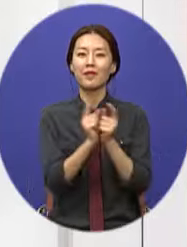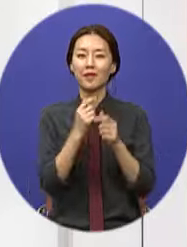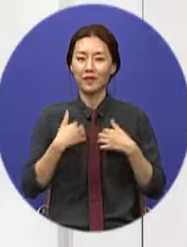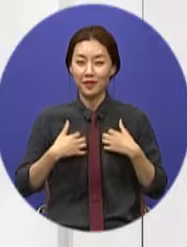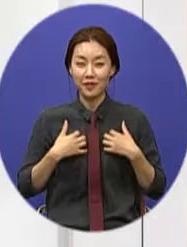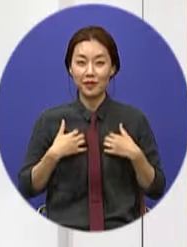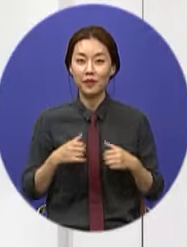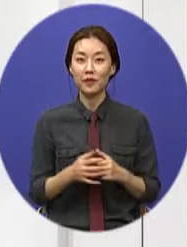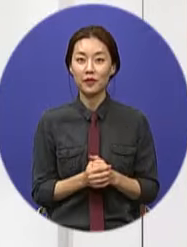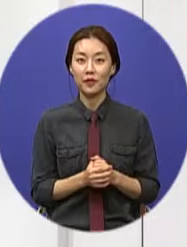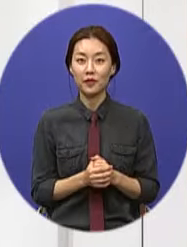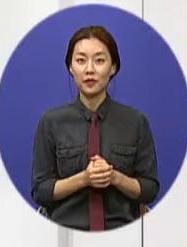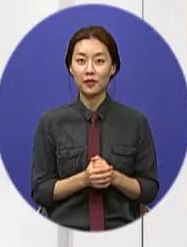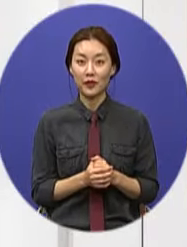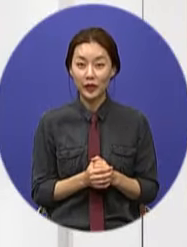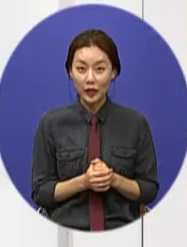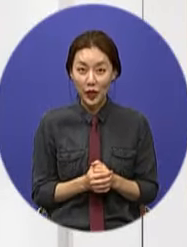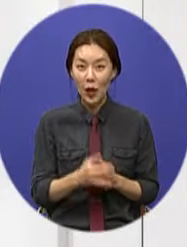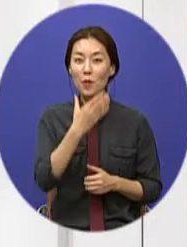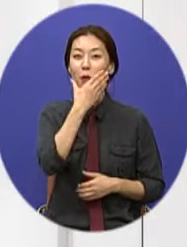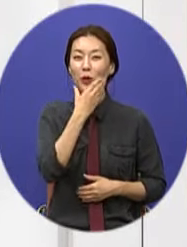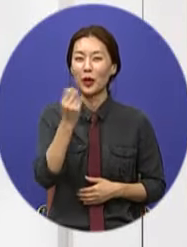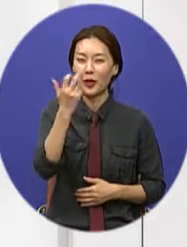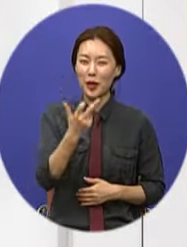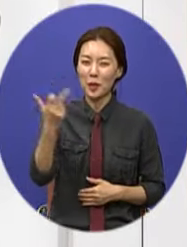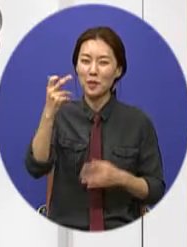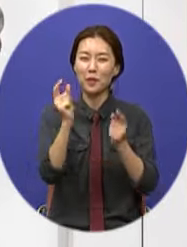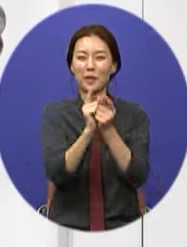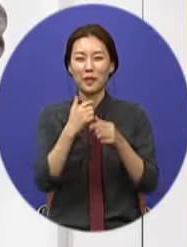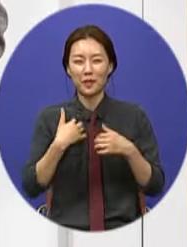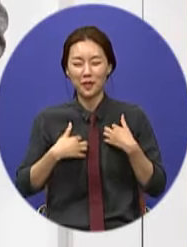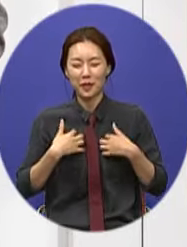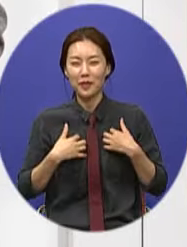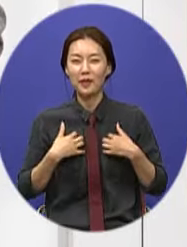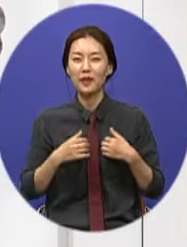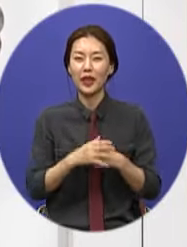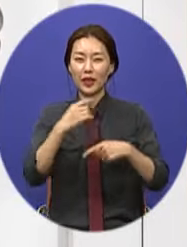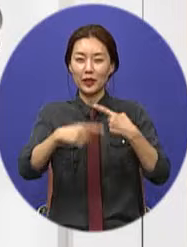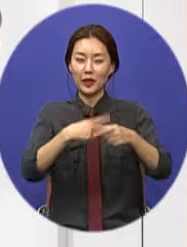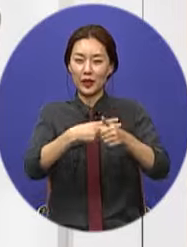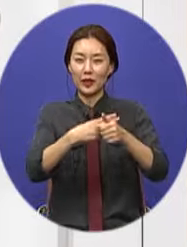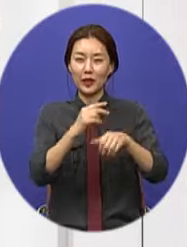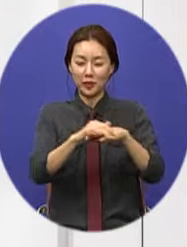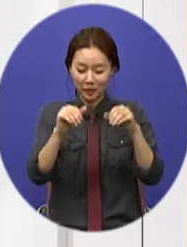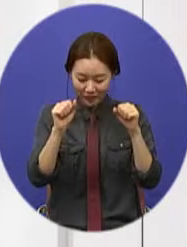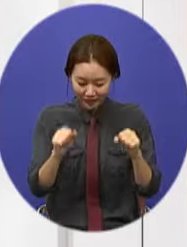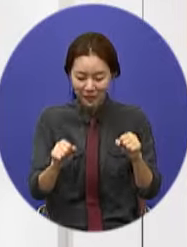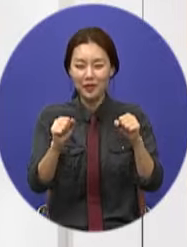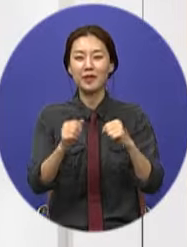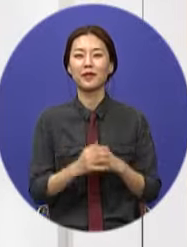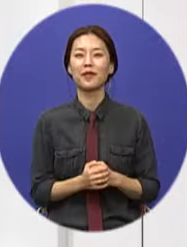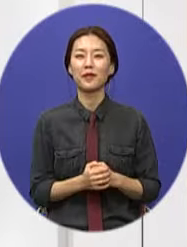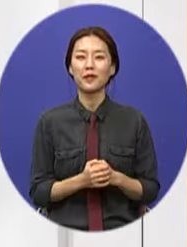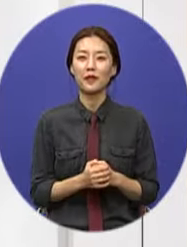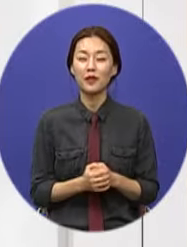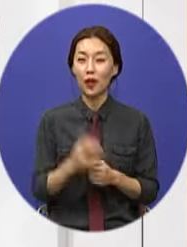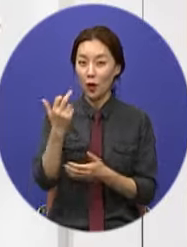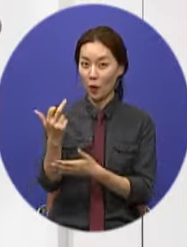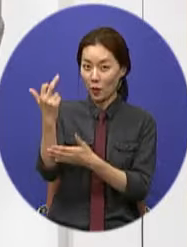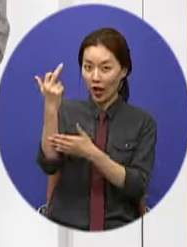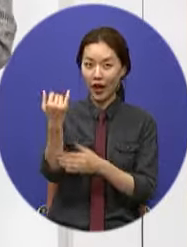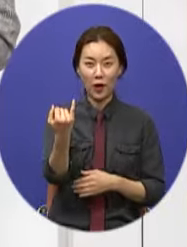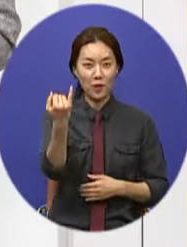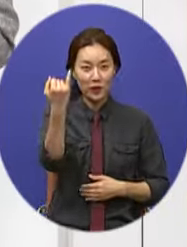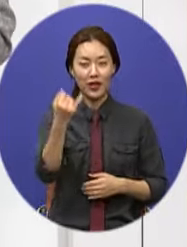반갑습니다. 아, 국동아리 오빠, 반가워, 네. 반가워, 언니. 아, 네. 선생님 만나서 반갑습니다. 반갑습니다. 오빠,